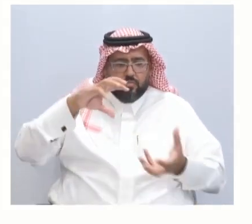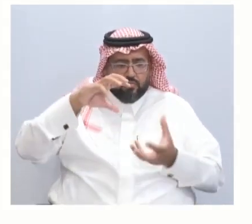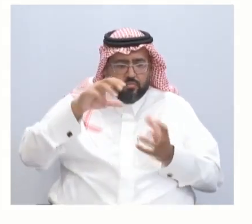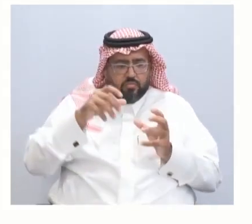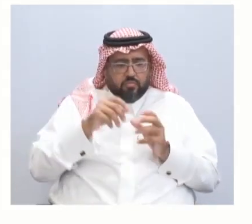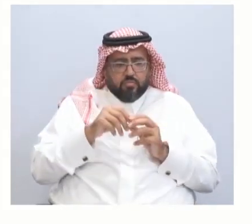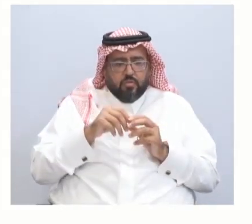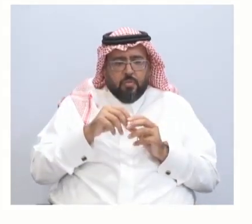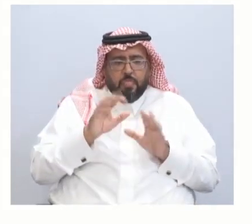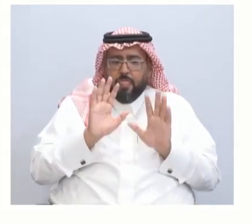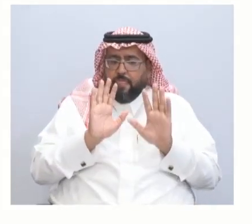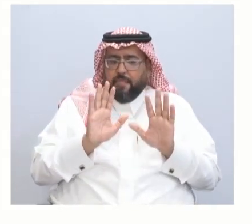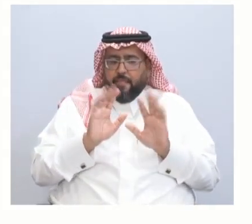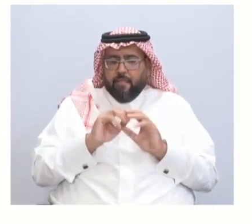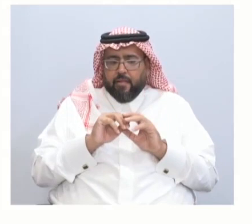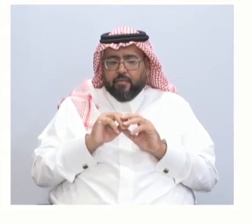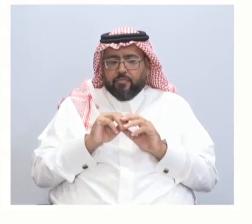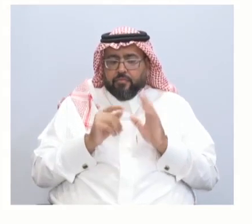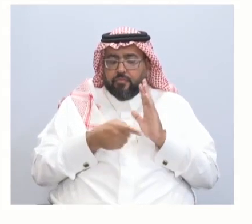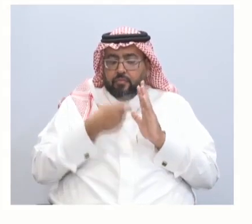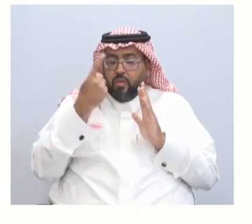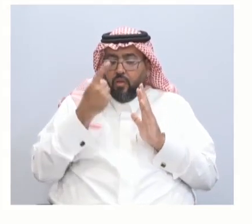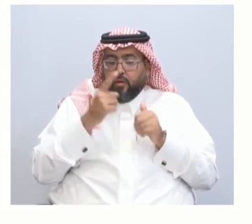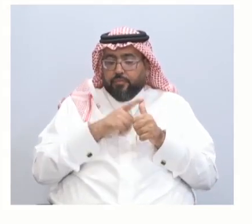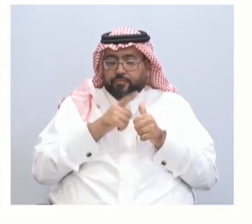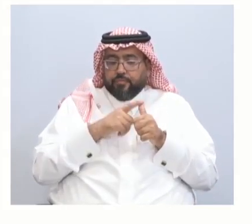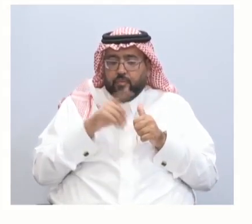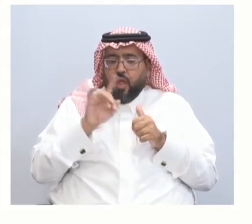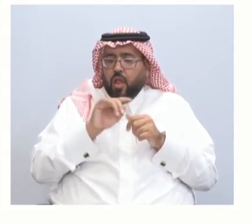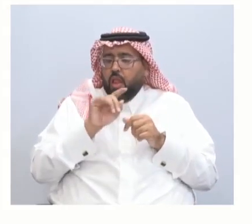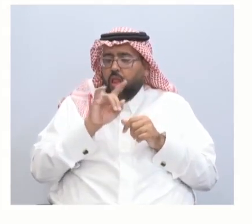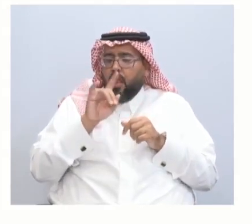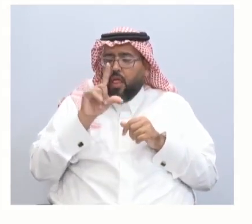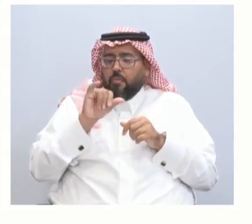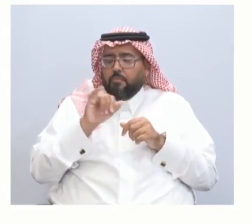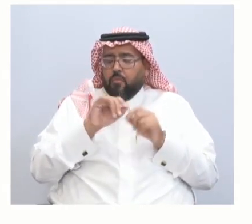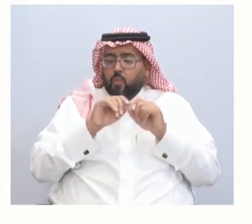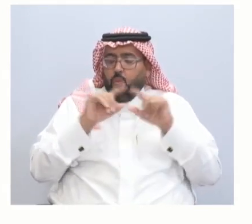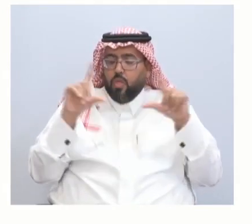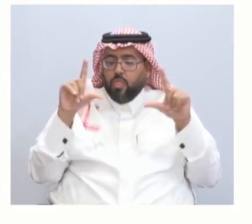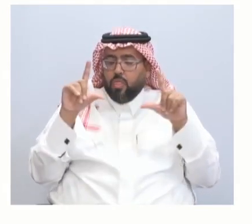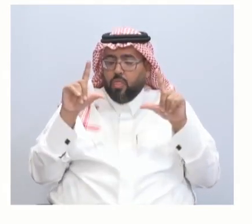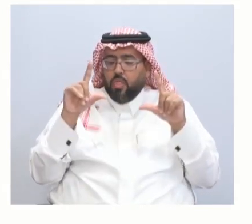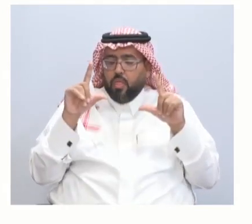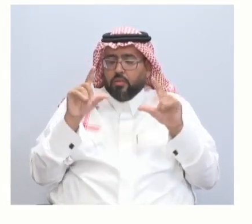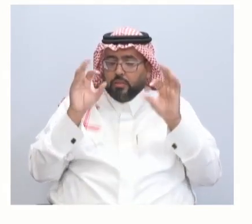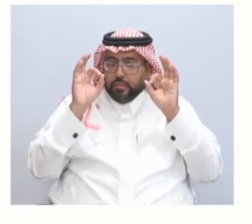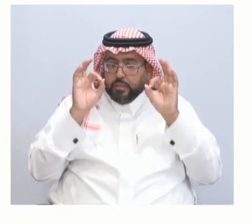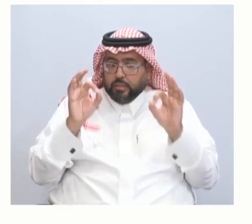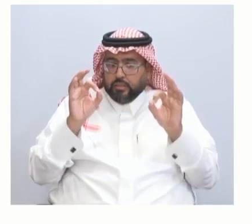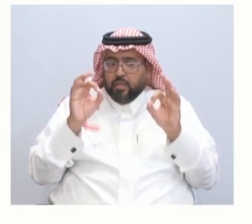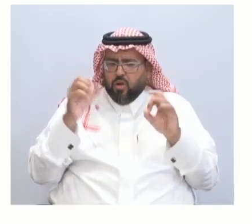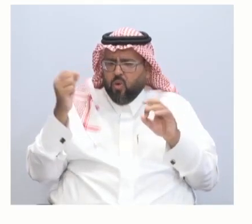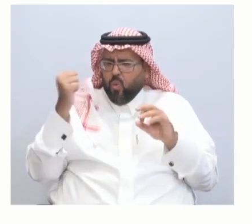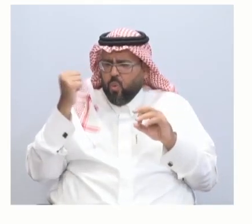رئيسيتين منعت قبولها اولا لم توضح على الن على نحو مقنع